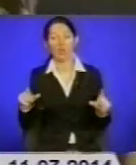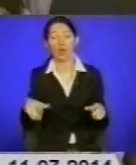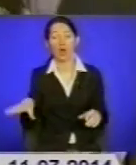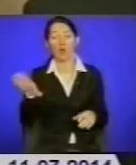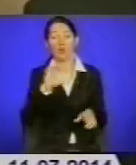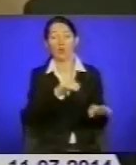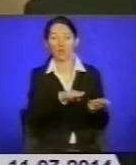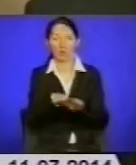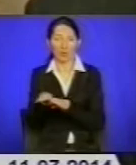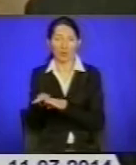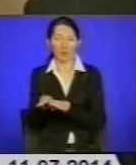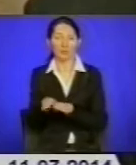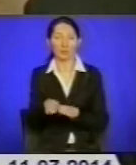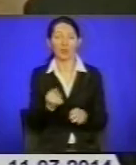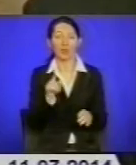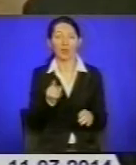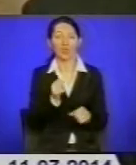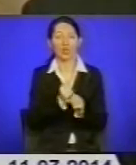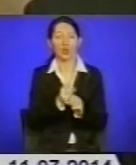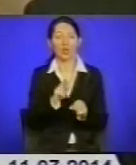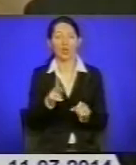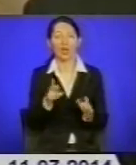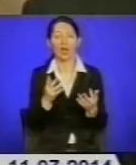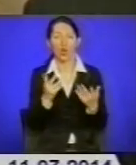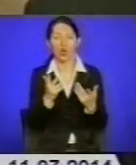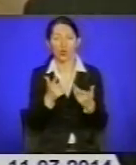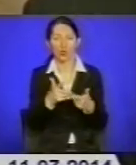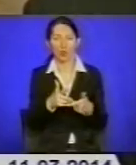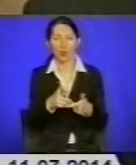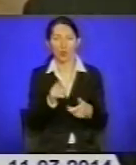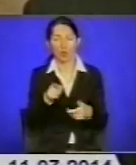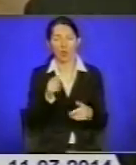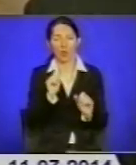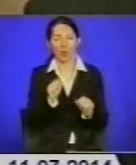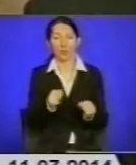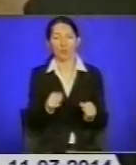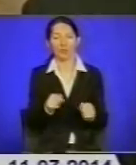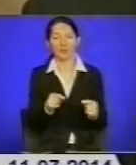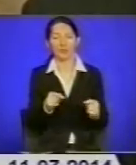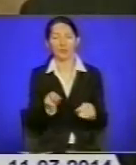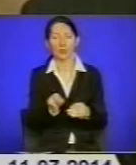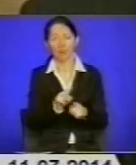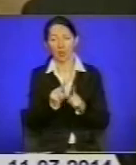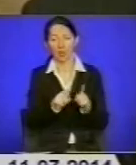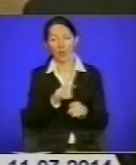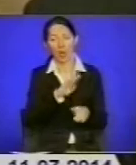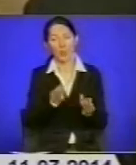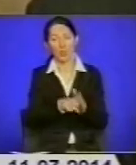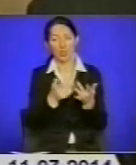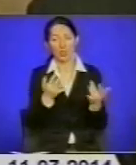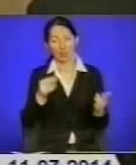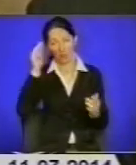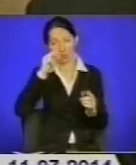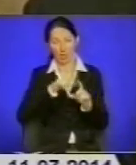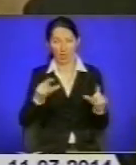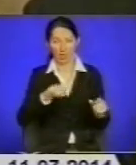усіх рівнів. Він зроблений як конструктор, тобто він може налаштовуватися під різні навчальні заклади, тобто під